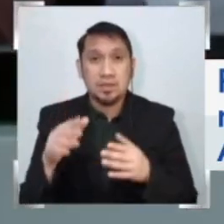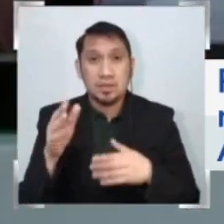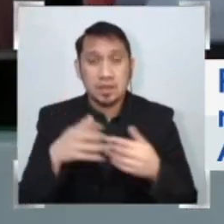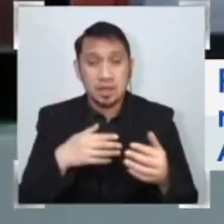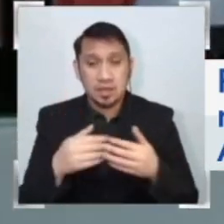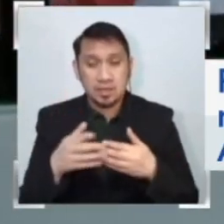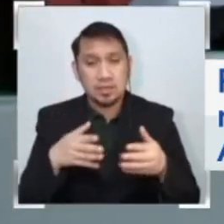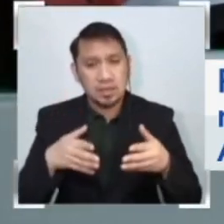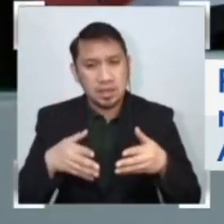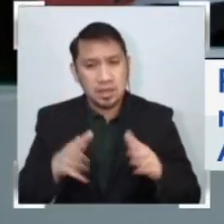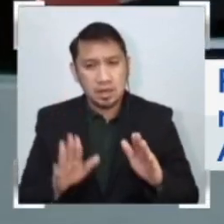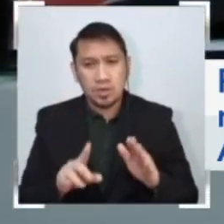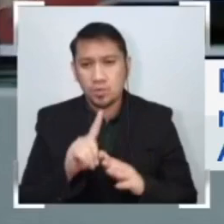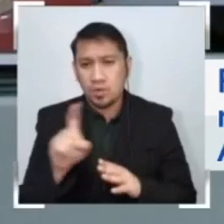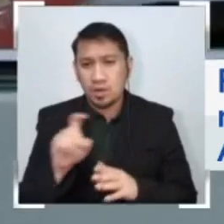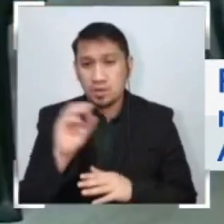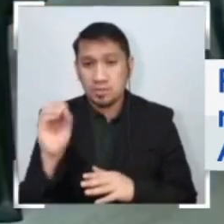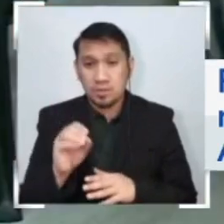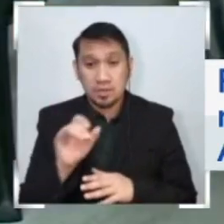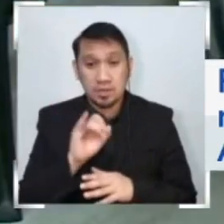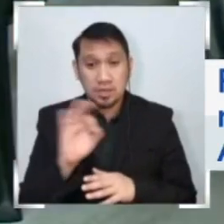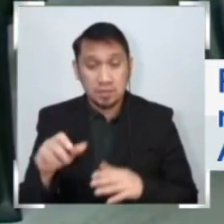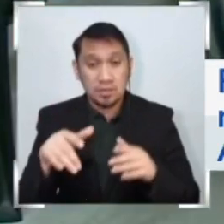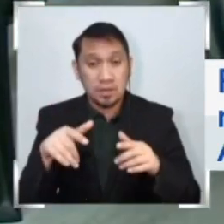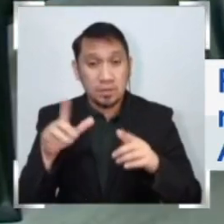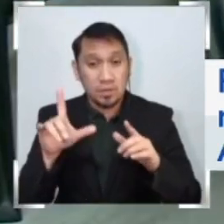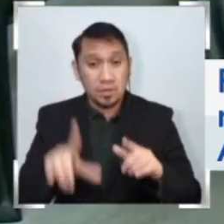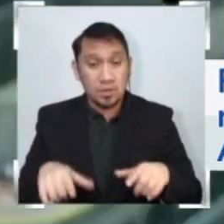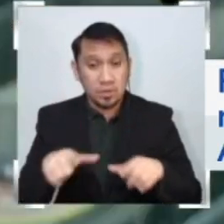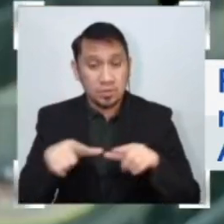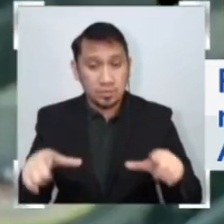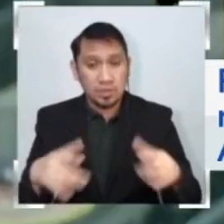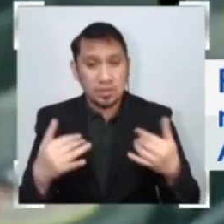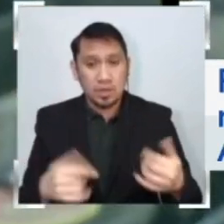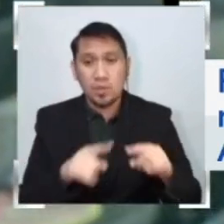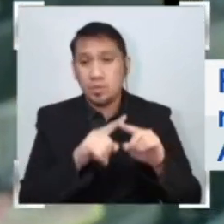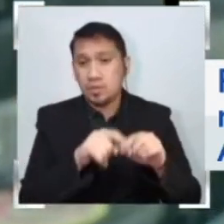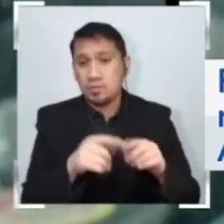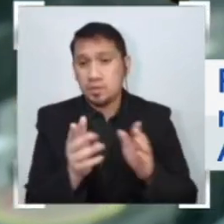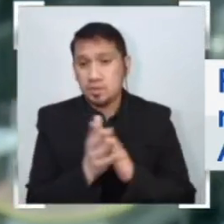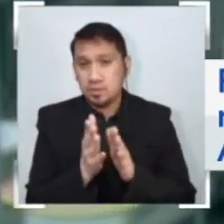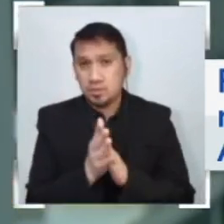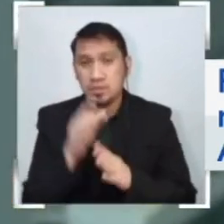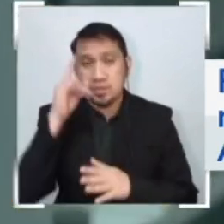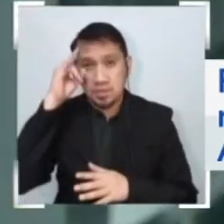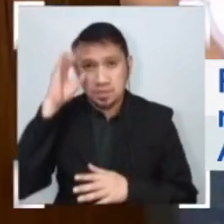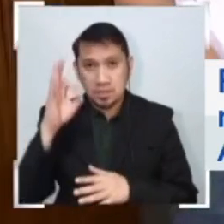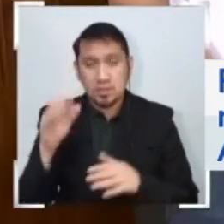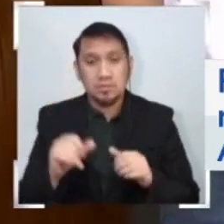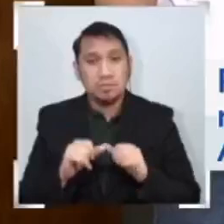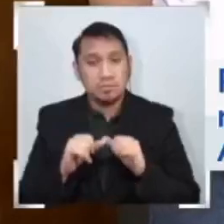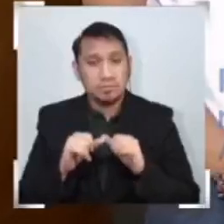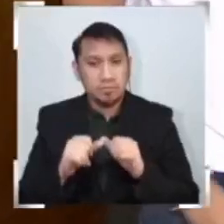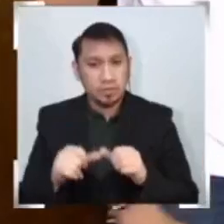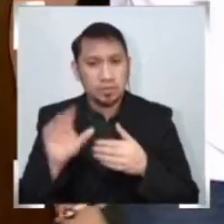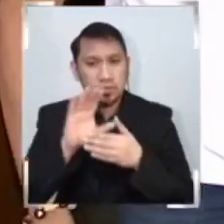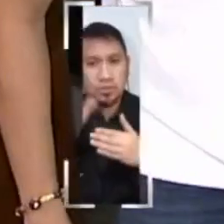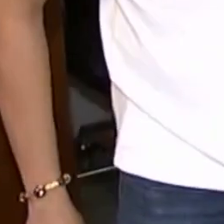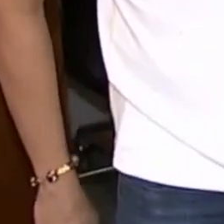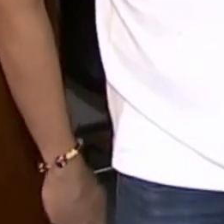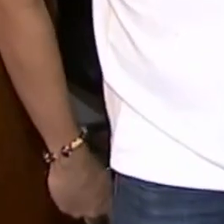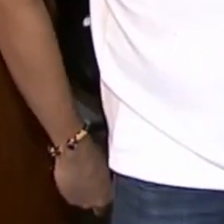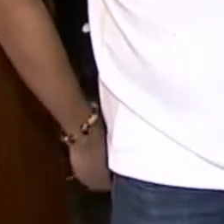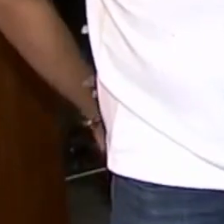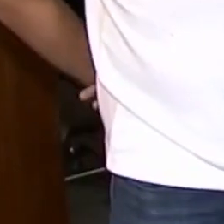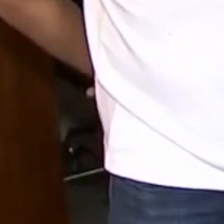in-person classes, kung bumaba ang Alert Level, nasa mga eskwelahan pa rin ang pagbabasya kung itutodo nila ito. Ako si Joseph Morong, ang